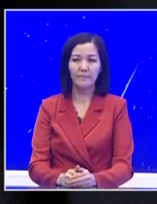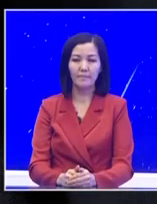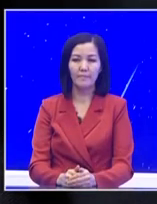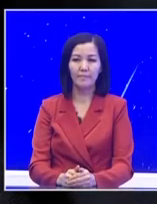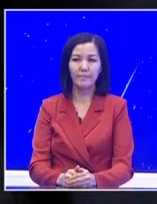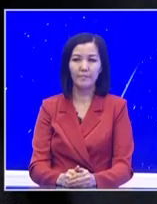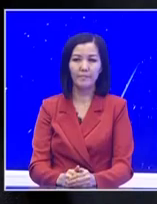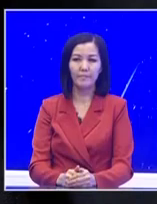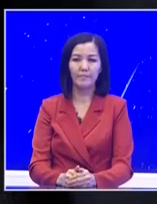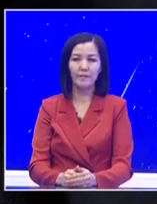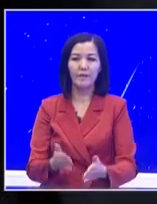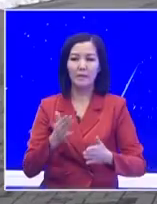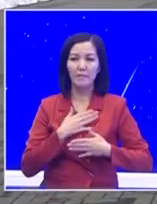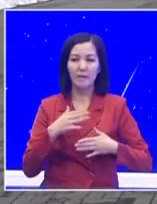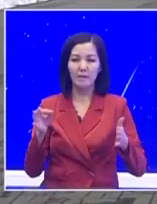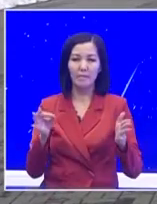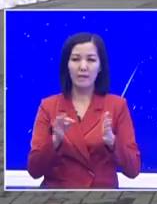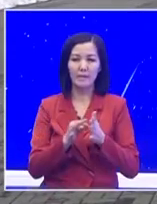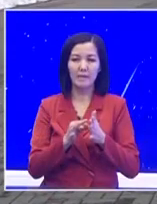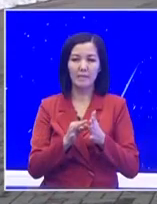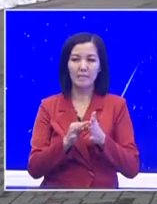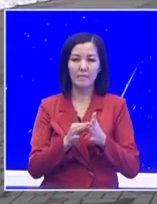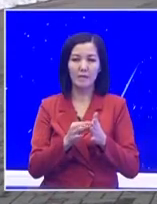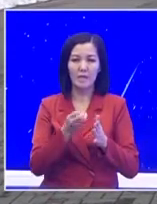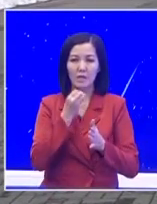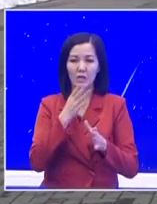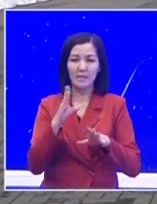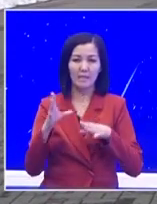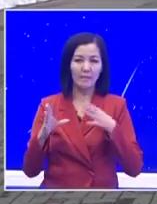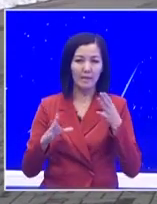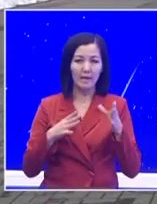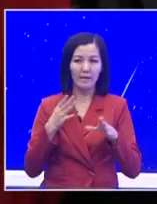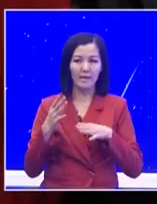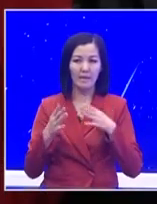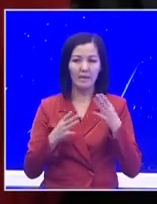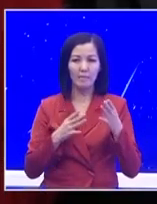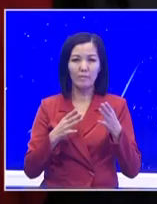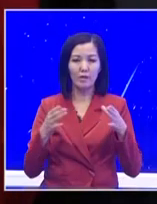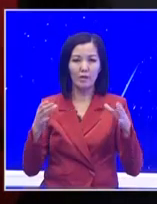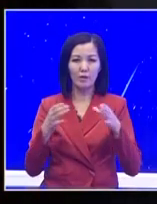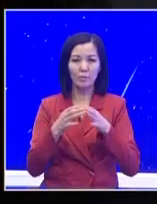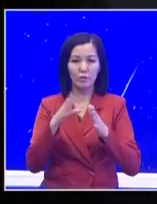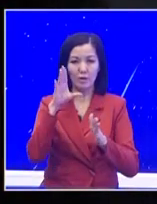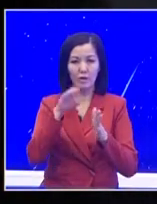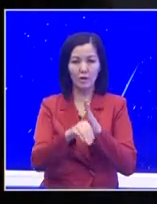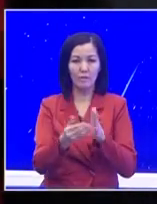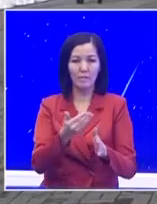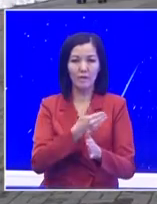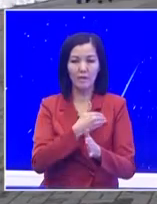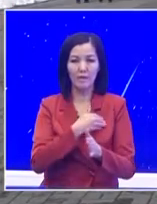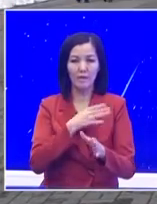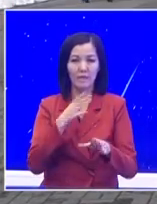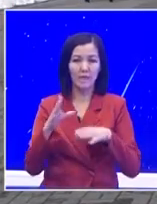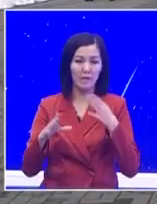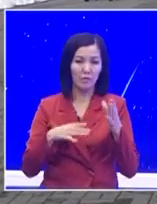Енді биылғы мақсатым жақсылап дайындалып, сборный командасына түсем, НОК тренировка